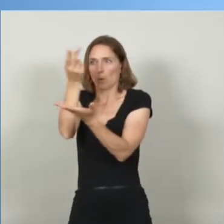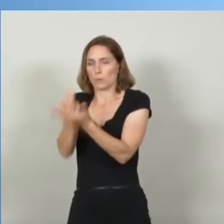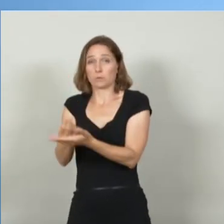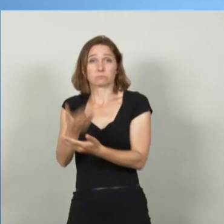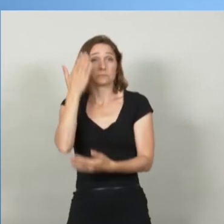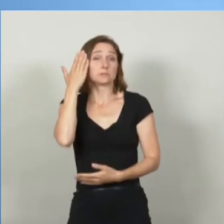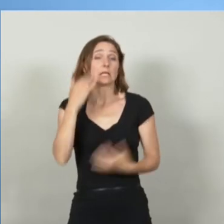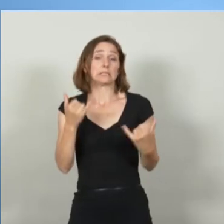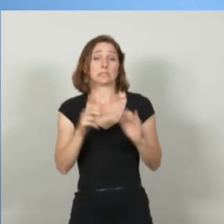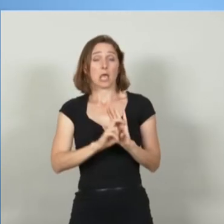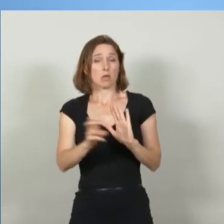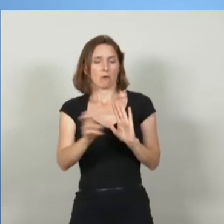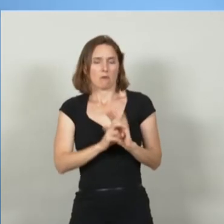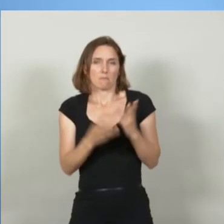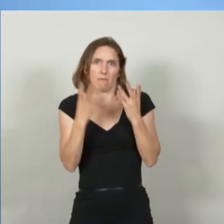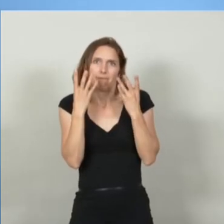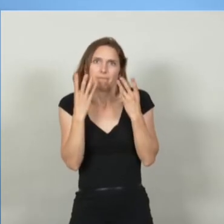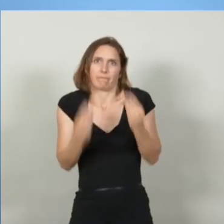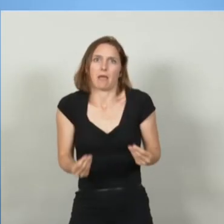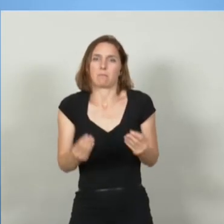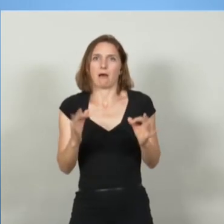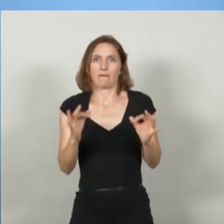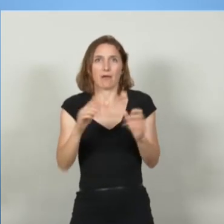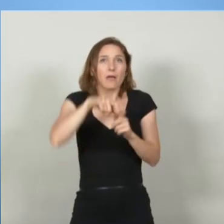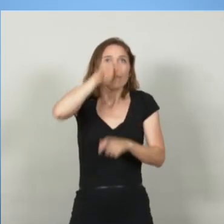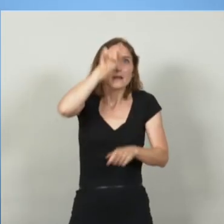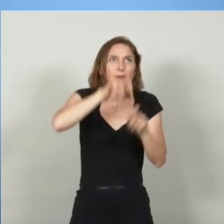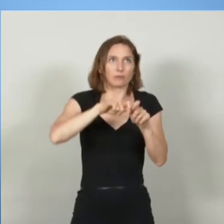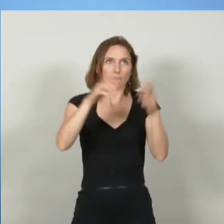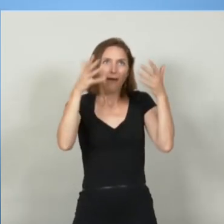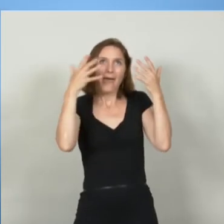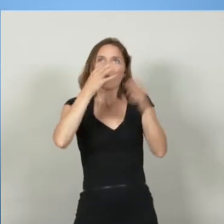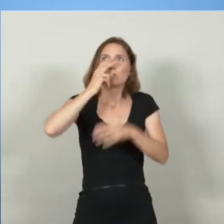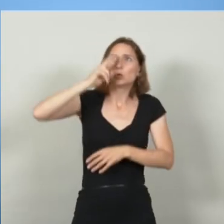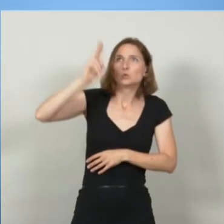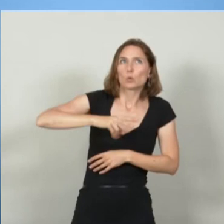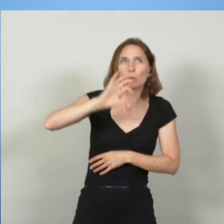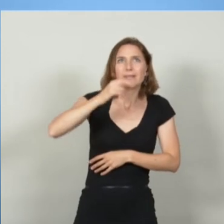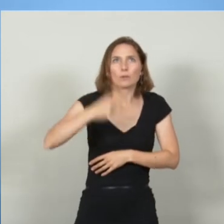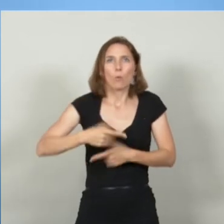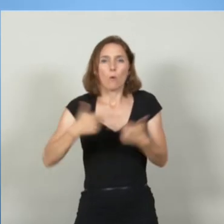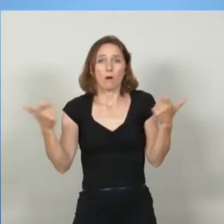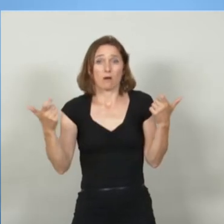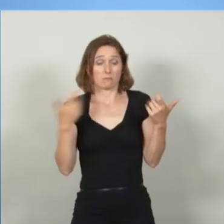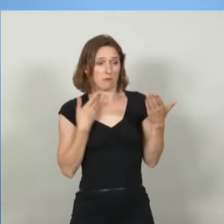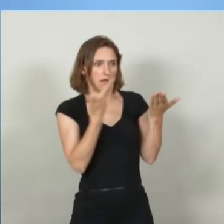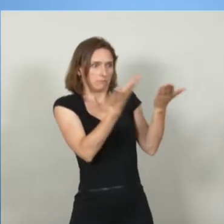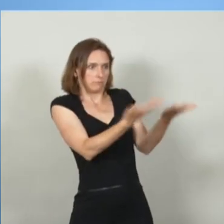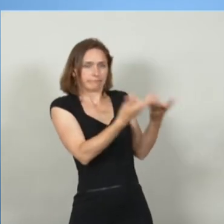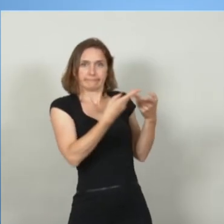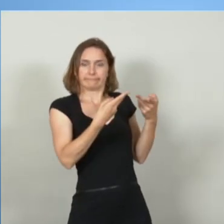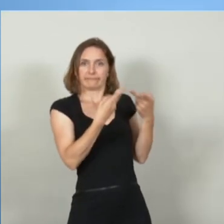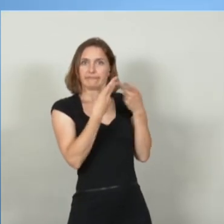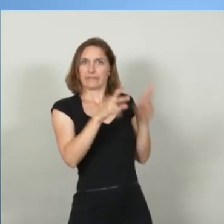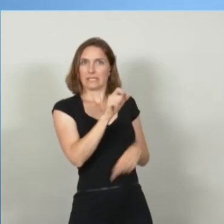dans le contrôle les instruments de contrôle de la pollution de l'air et donc en citant ce cas extrêmement concret